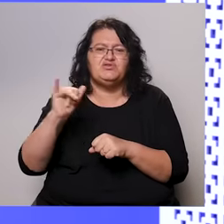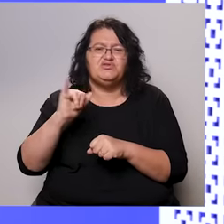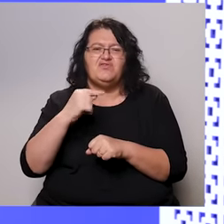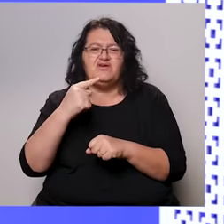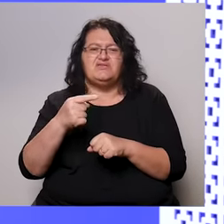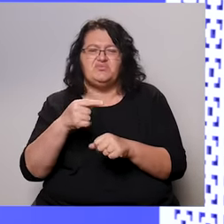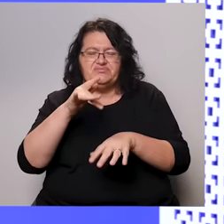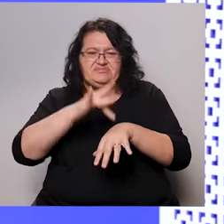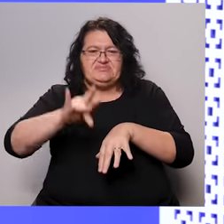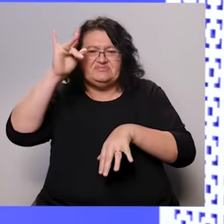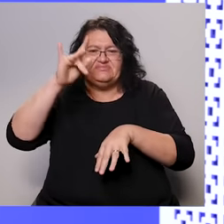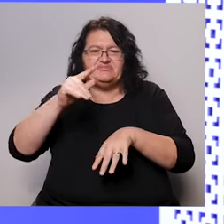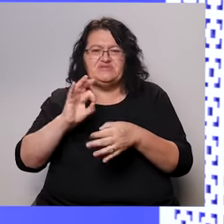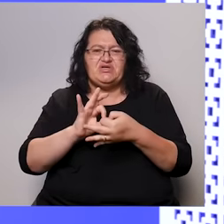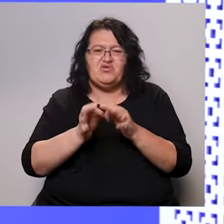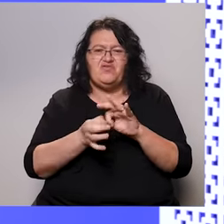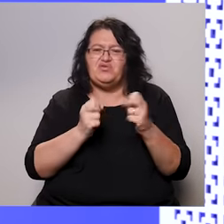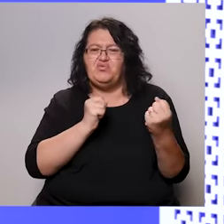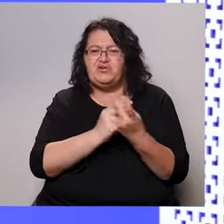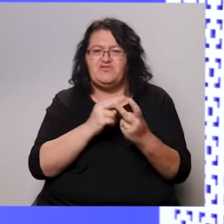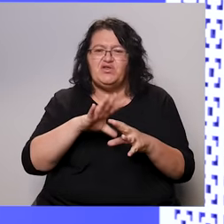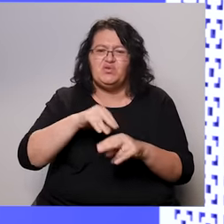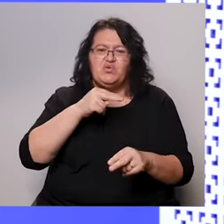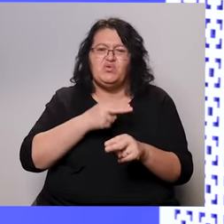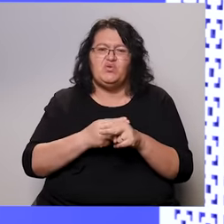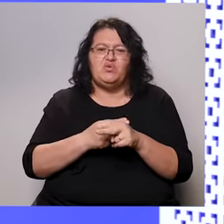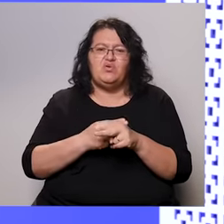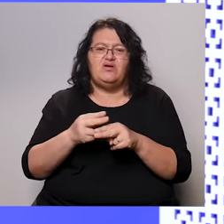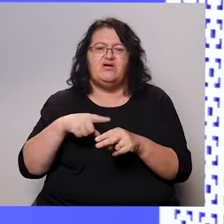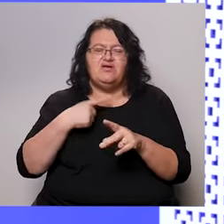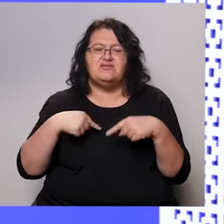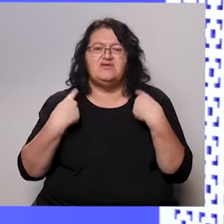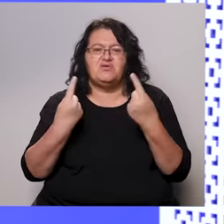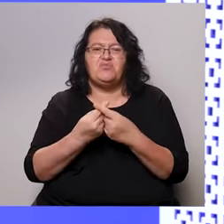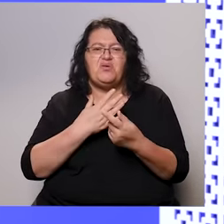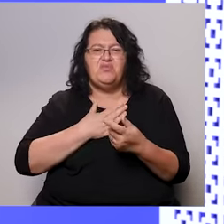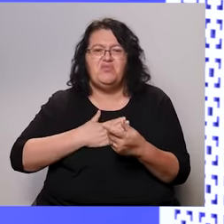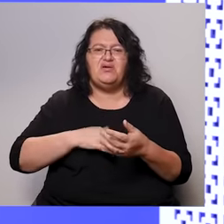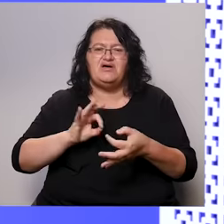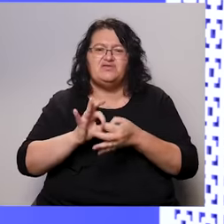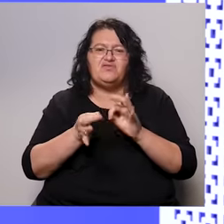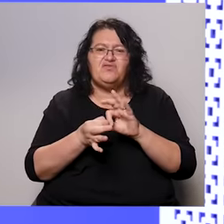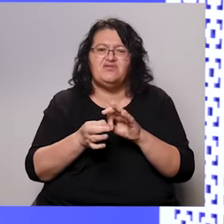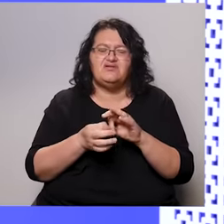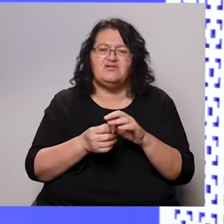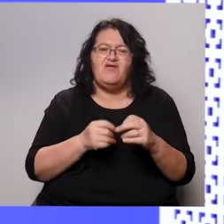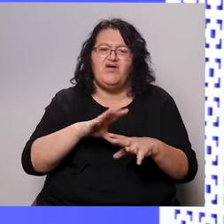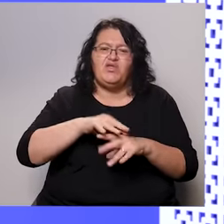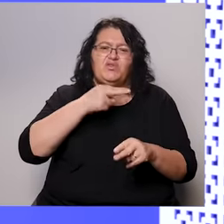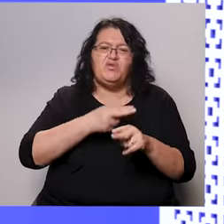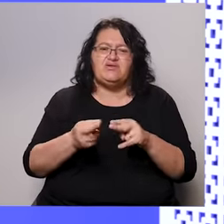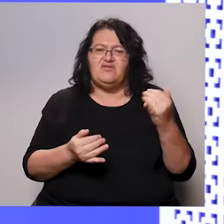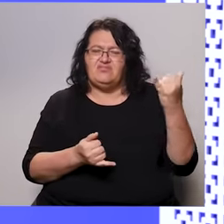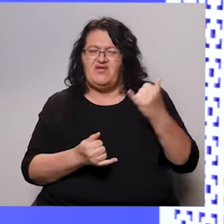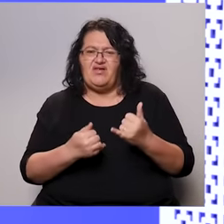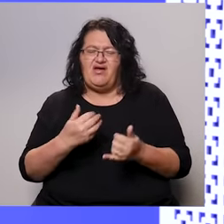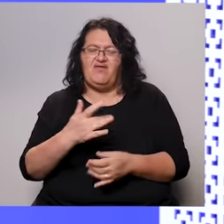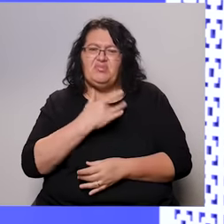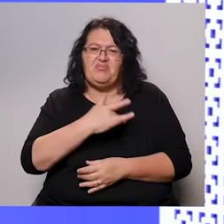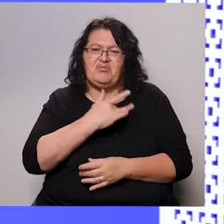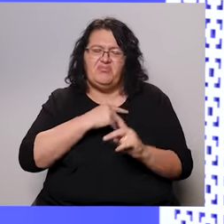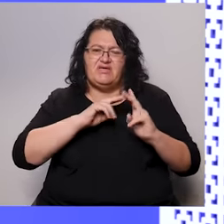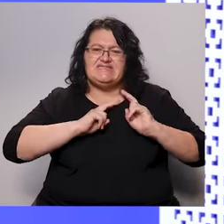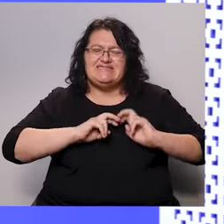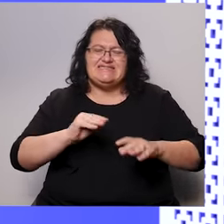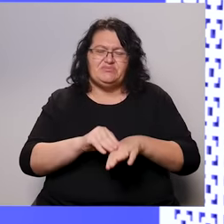de alți urmăritori și să zică că Duhul lui Dumnezeu întotdeauna este peste noi. Îmi place să folosesc termenul ăsta, că a venit Duhul lui Dumnezeu peste mine, adică m-a